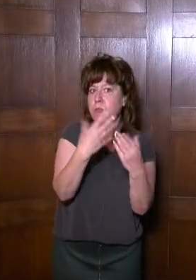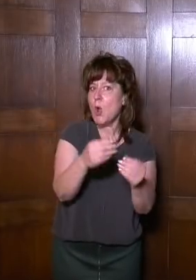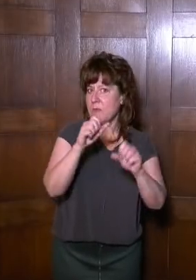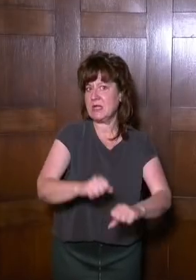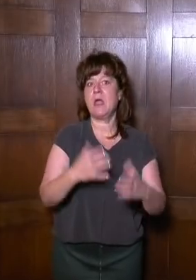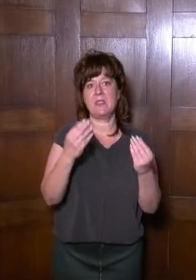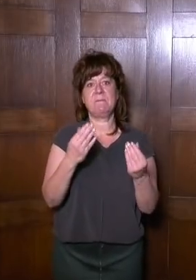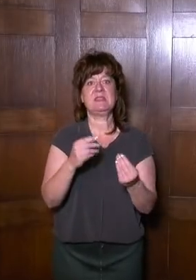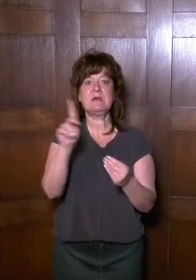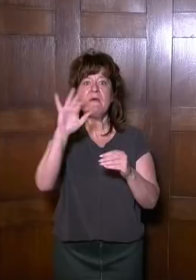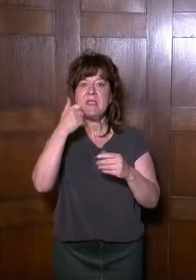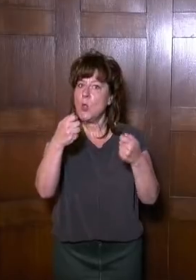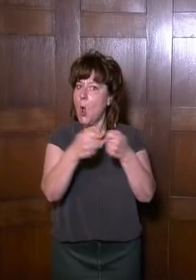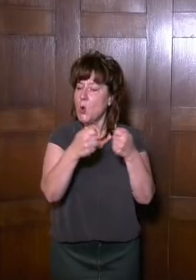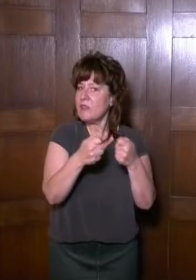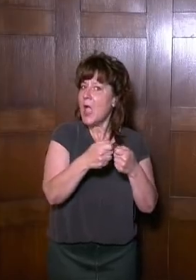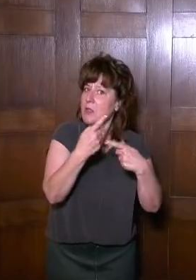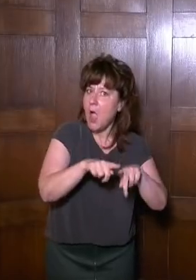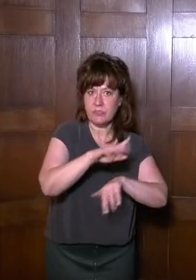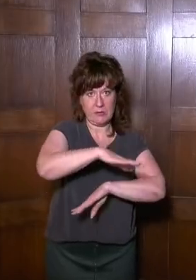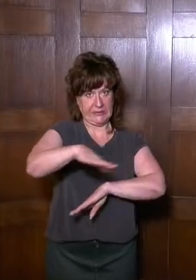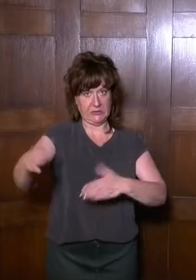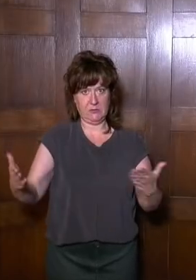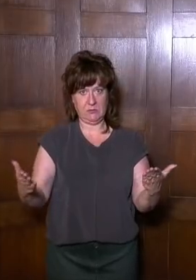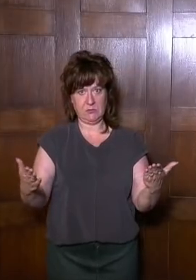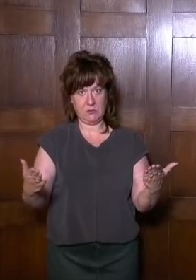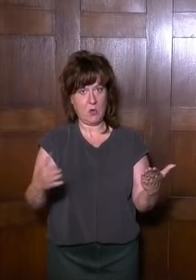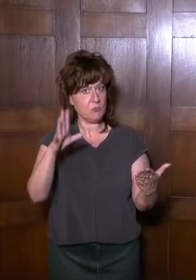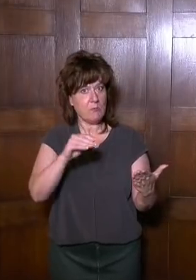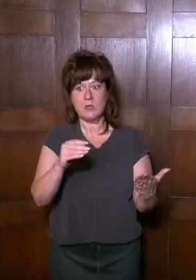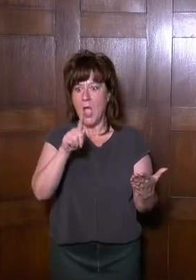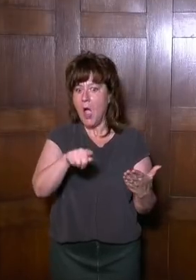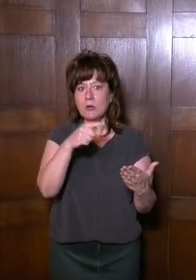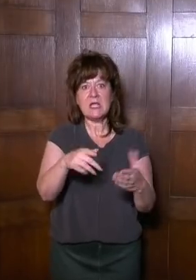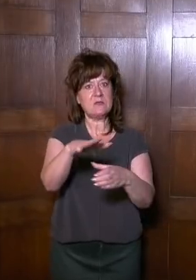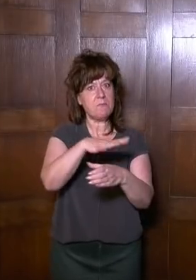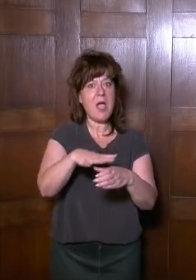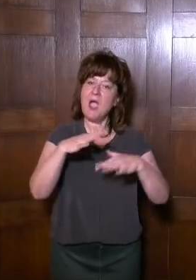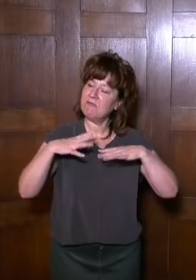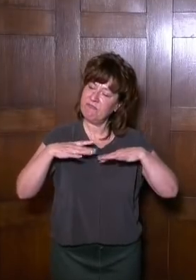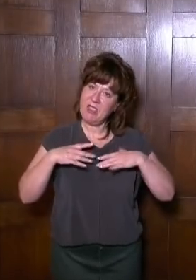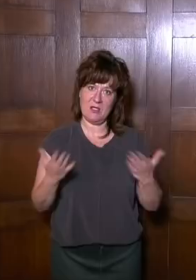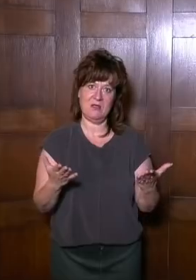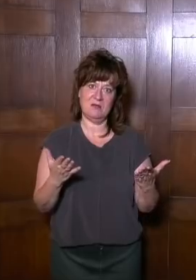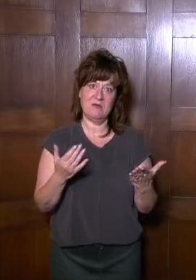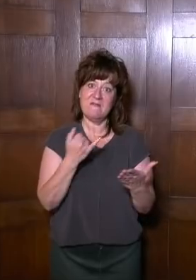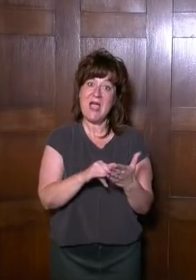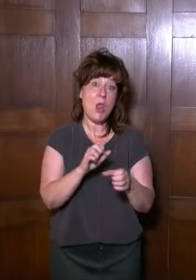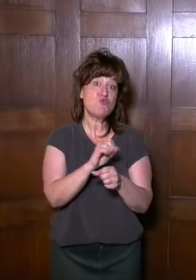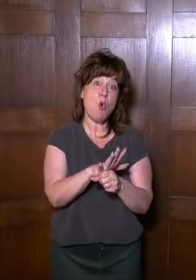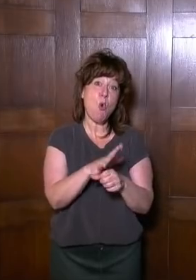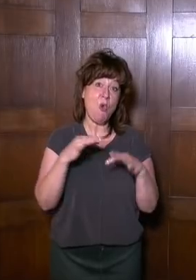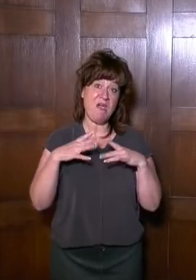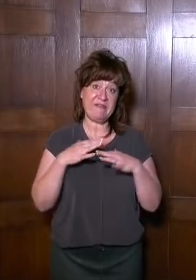auch wieder Kontakt haben zu anderen Kindern und hier entsprechend auch ein bisschen Ferien haben können, weil wie gesagt, Corona-Ferien waren es